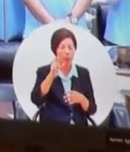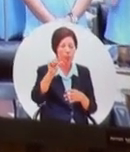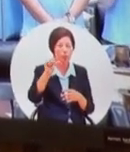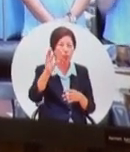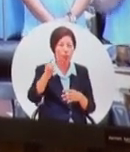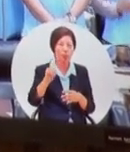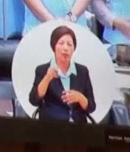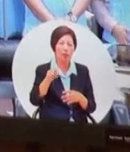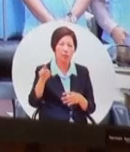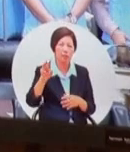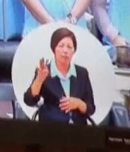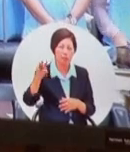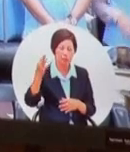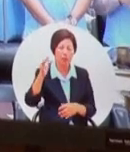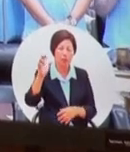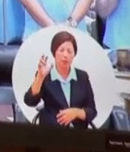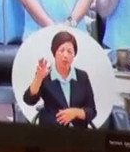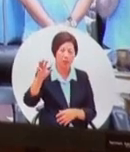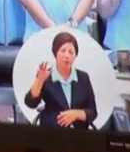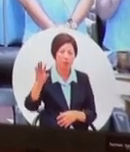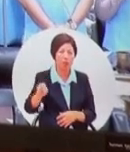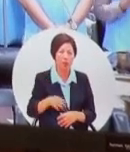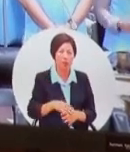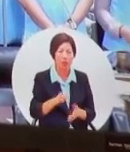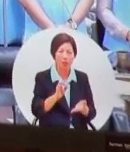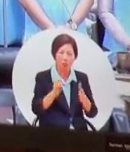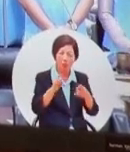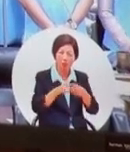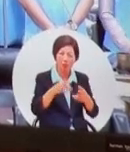365万到380万。我们这个工程花多少钱？